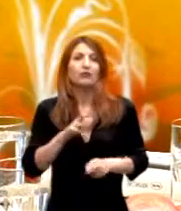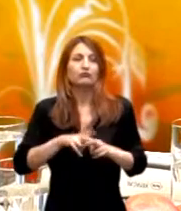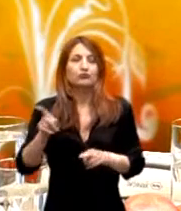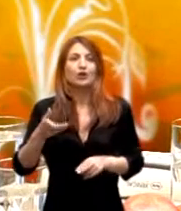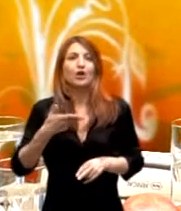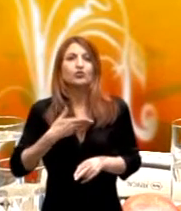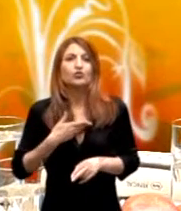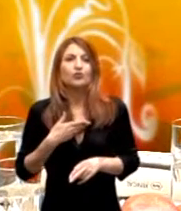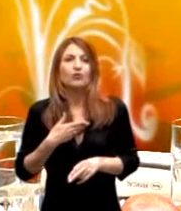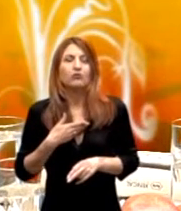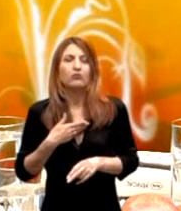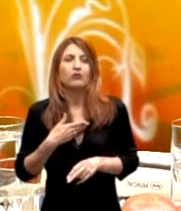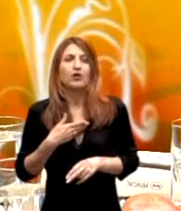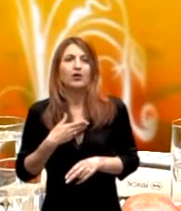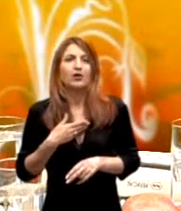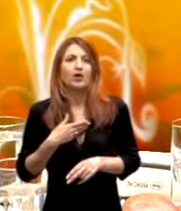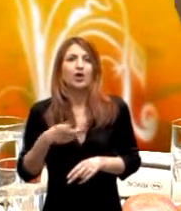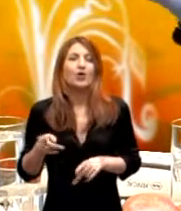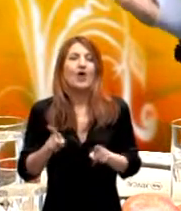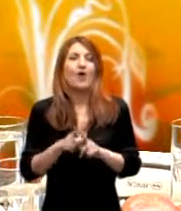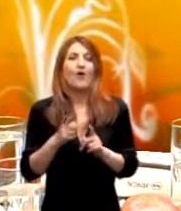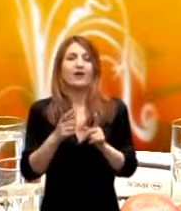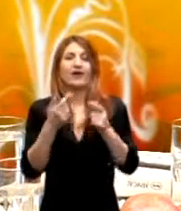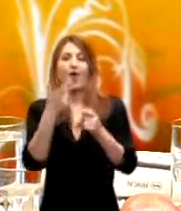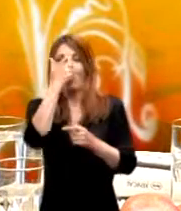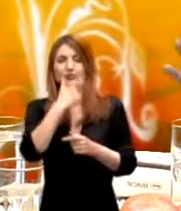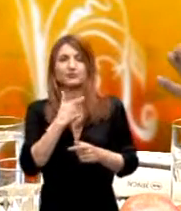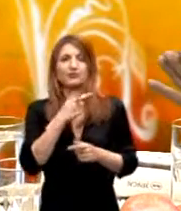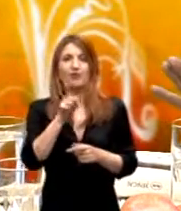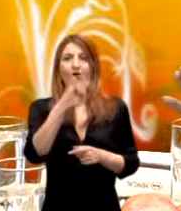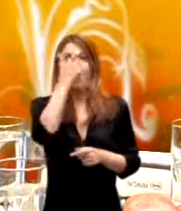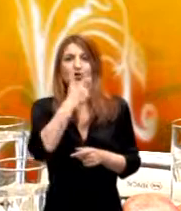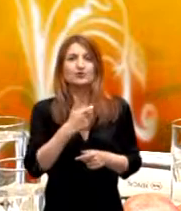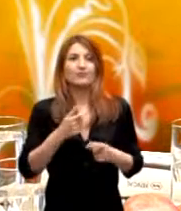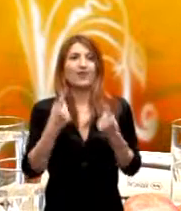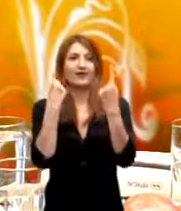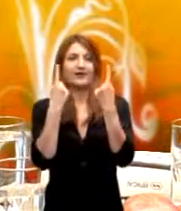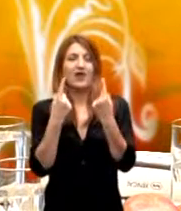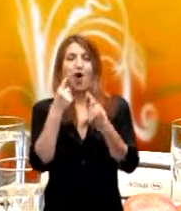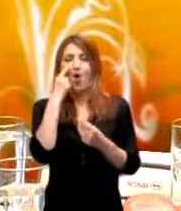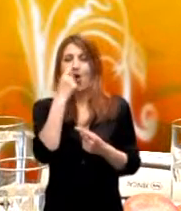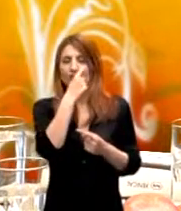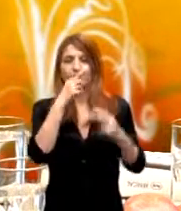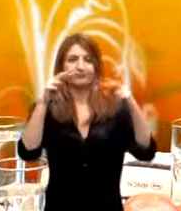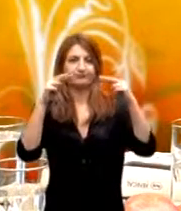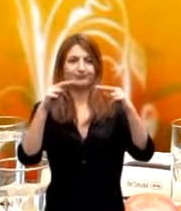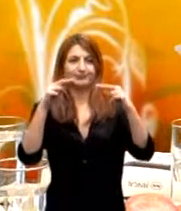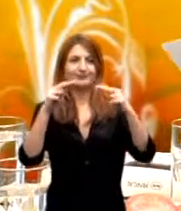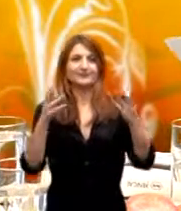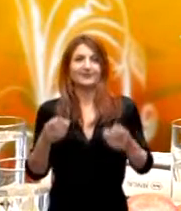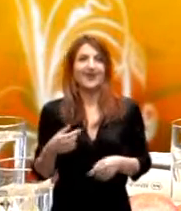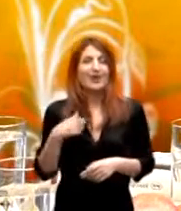dobit ćete, to ide, to se zove jedan na jedan. On i vi. Niko ne... Tet, oči u oči. Ja ću biti prisutna da